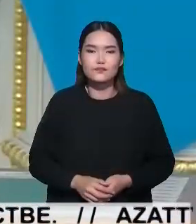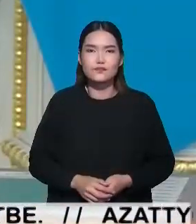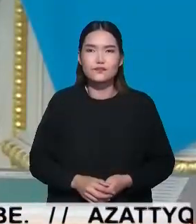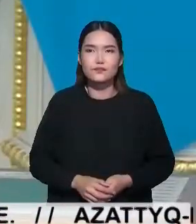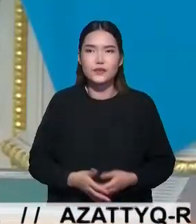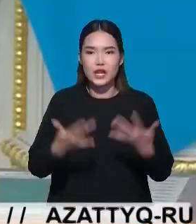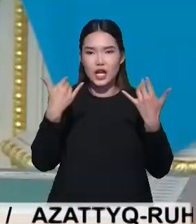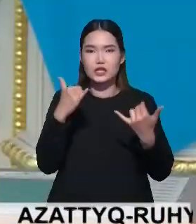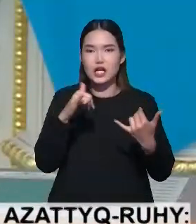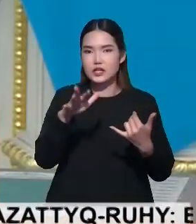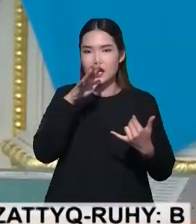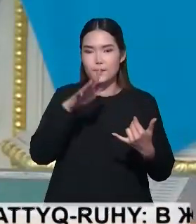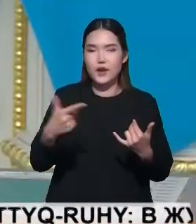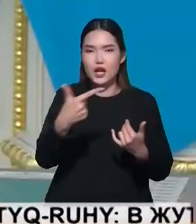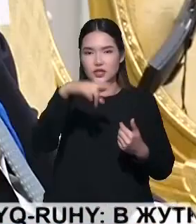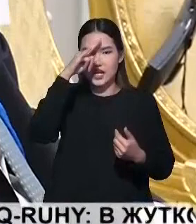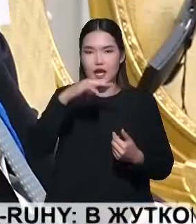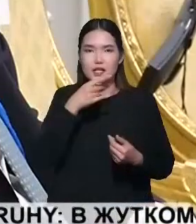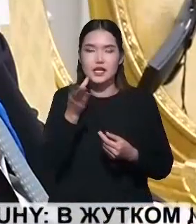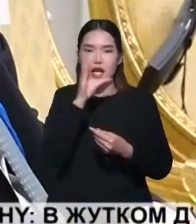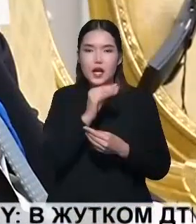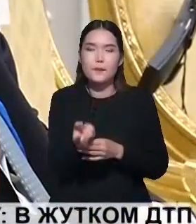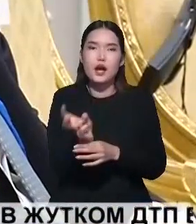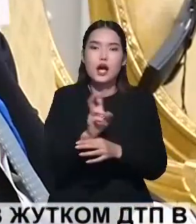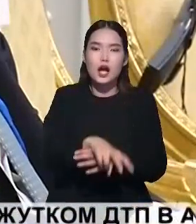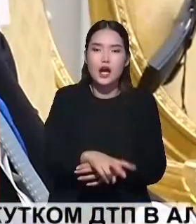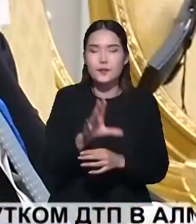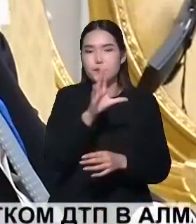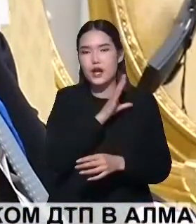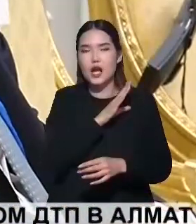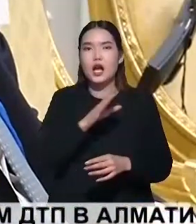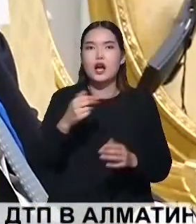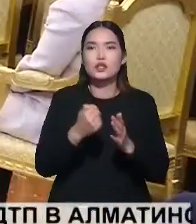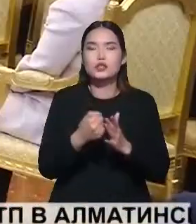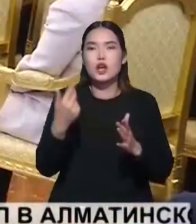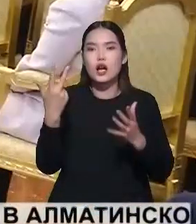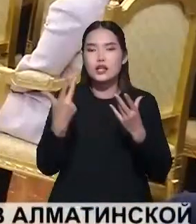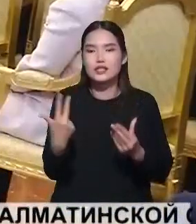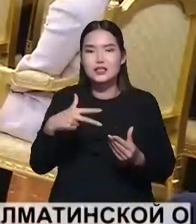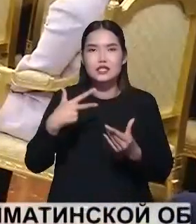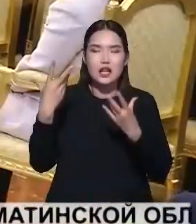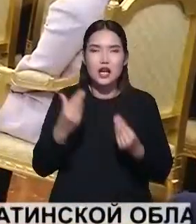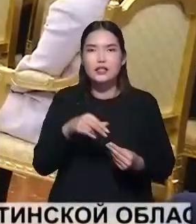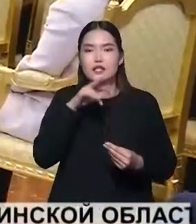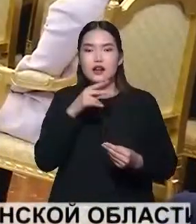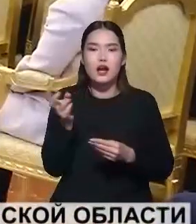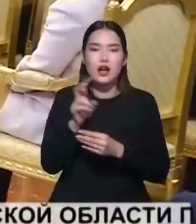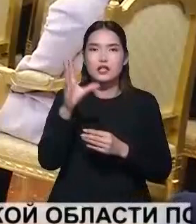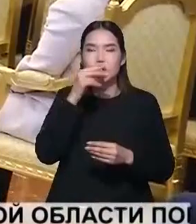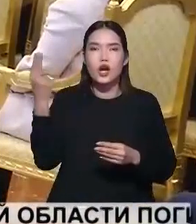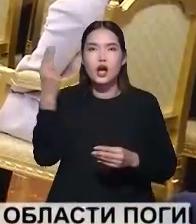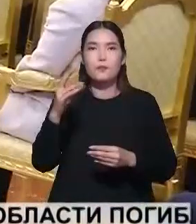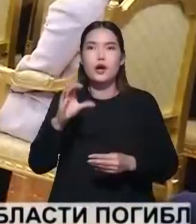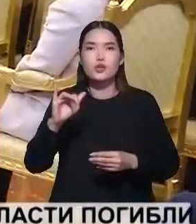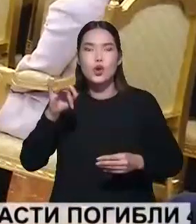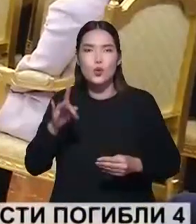В настоящее время граждане Казахстана могут посещать Корею без визы до 30 дней. В ближайшее время откроется прямой рейс Астана-Сеул. Без сомнения,